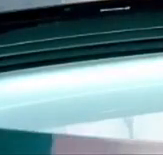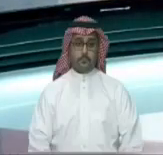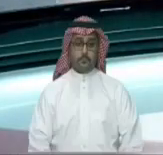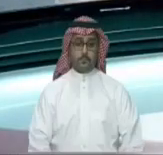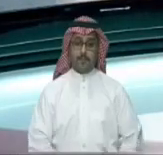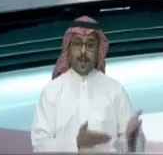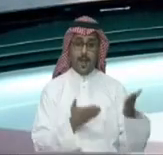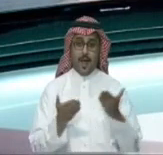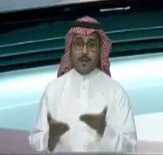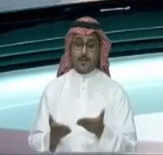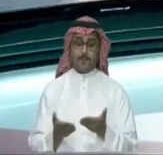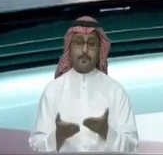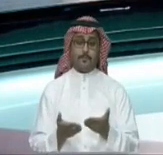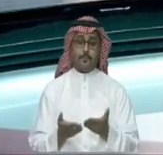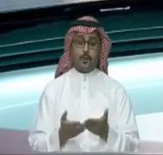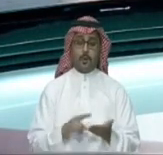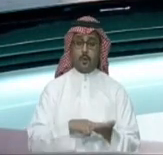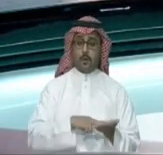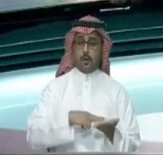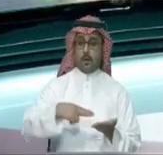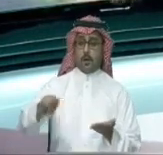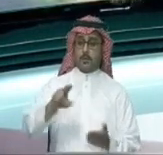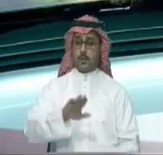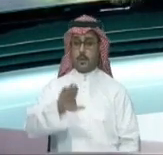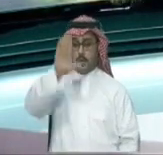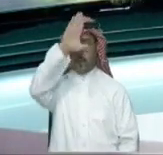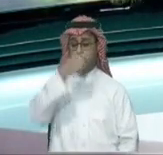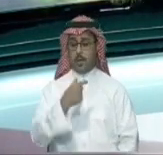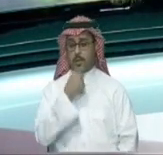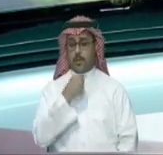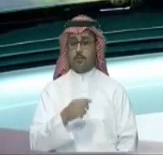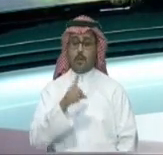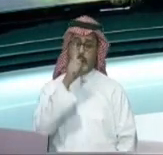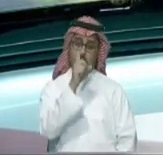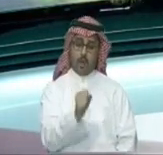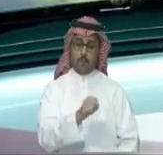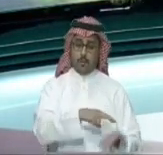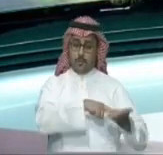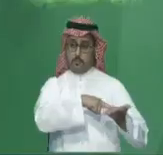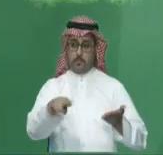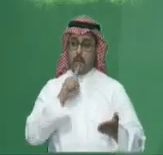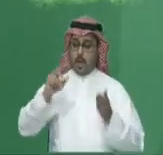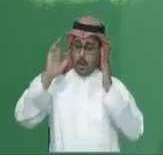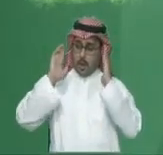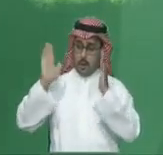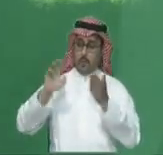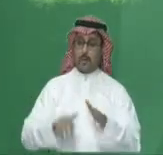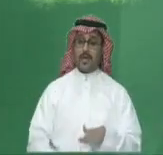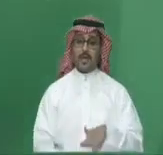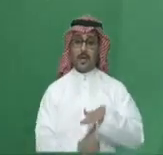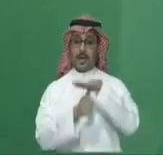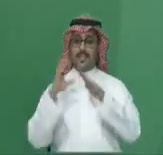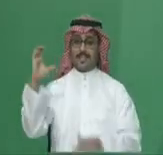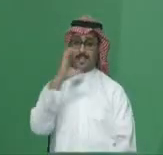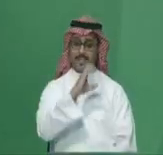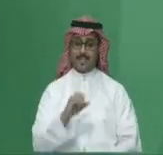أهلا بكم. بعث خادم الحرمين الشريفين الملك سلمان بن عبد العزيز آل سعود برقية تهنئة لفخامة الرئيس عبد الفتاح